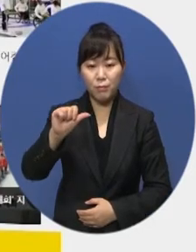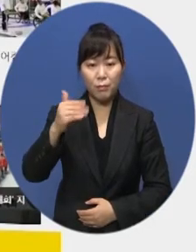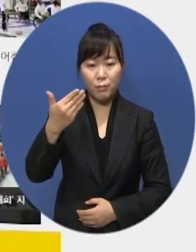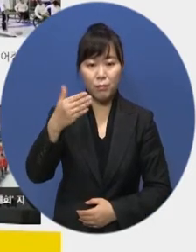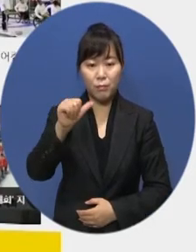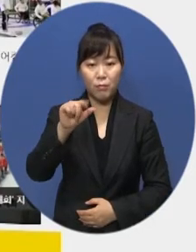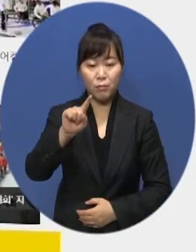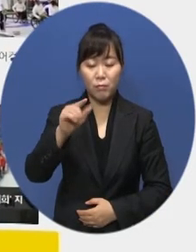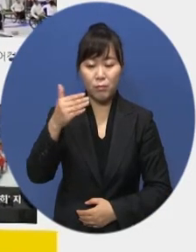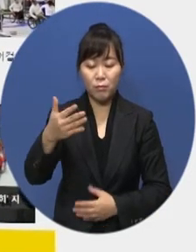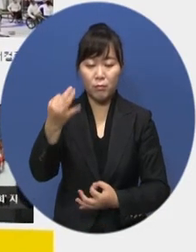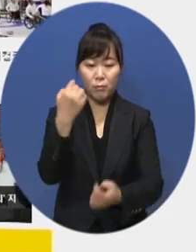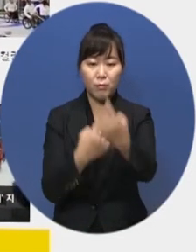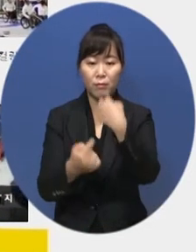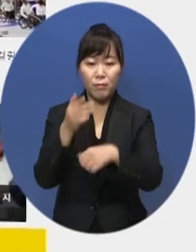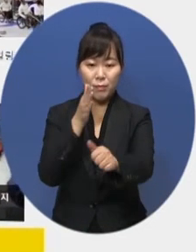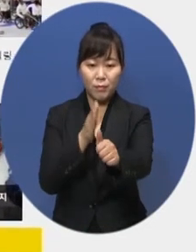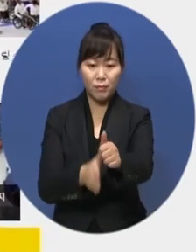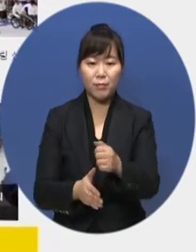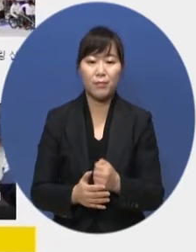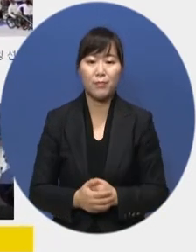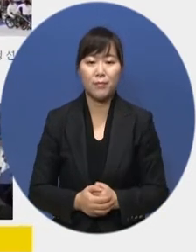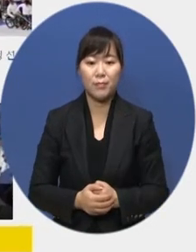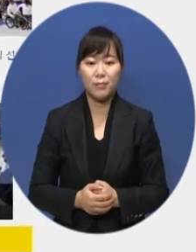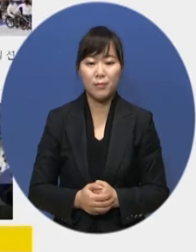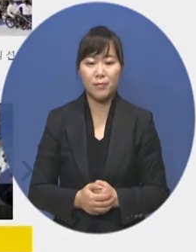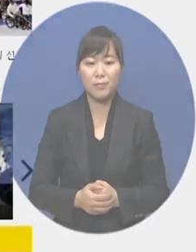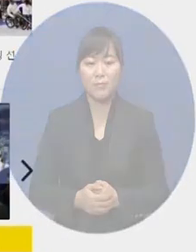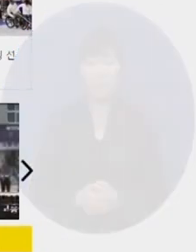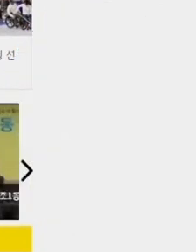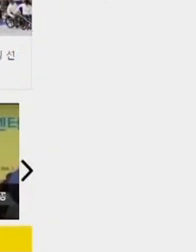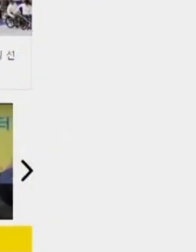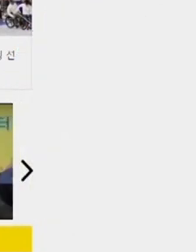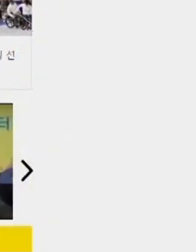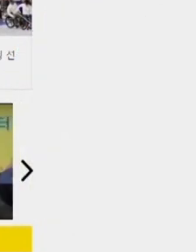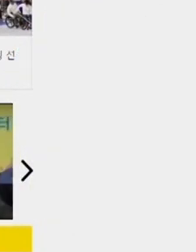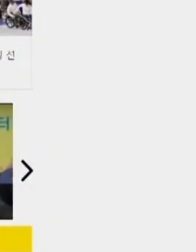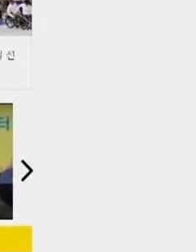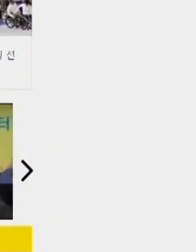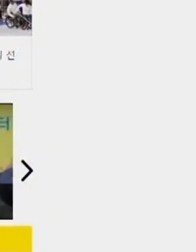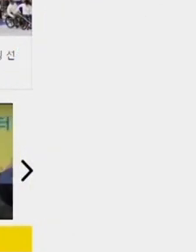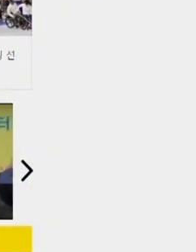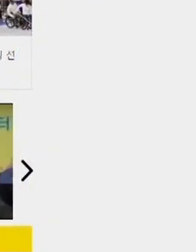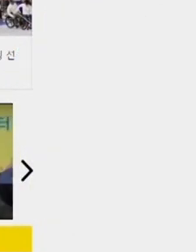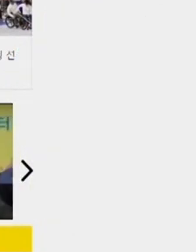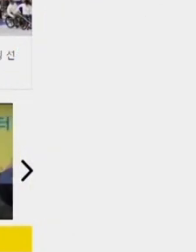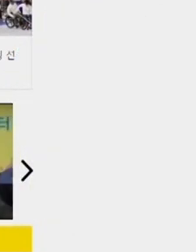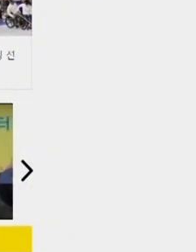02-2655-9519로 많은 제보 바랍니다.